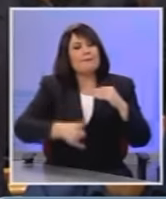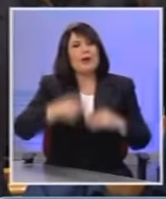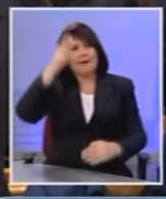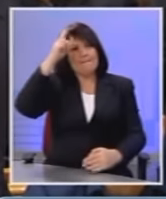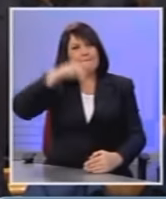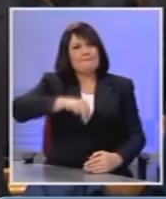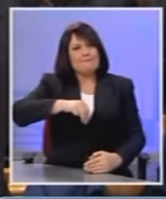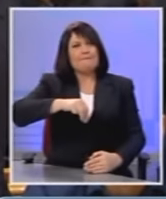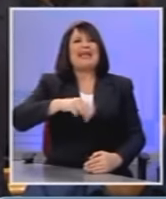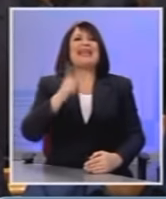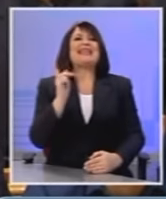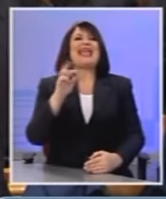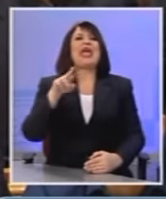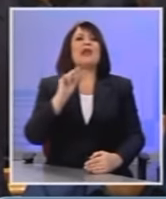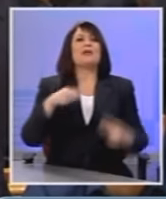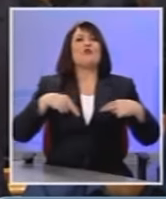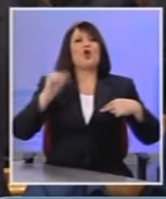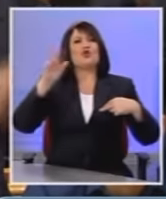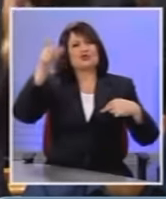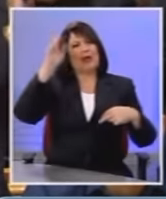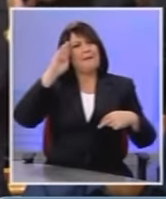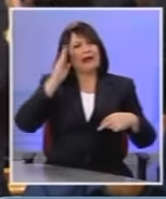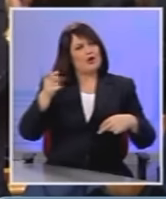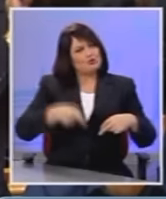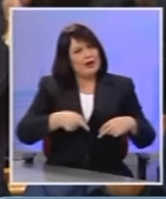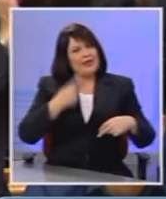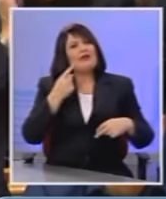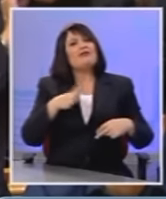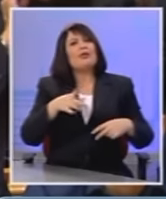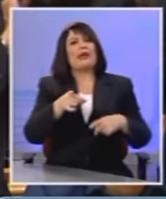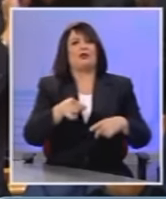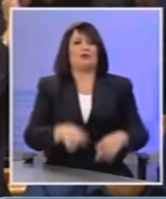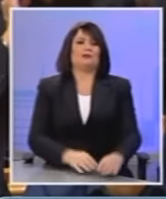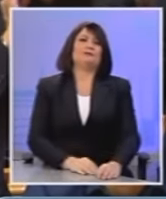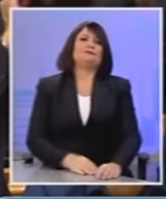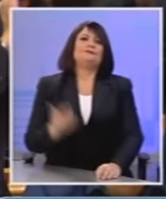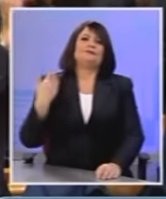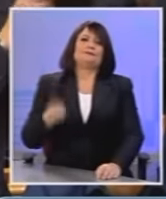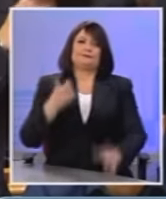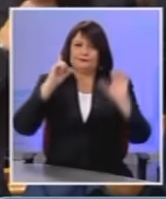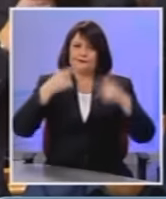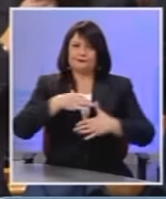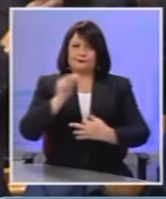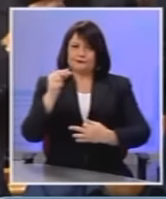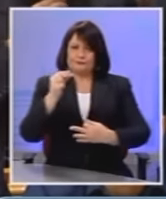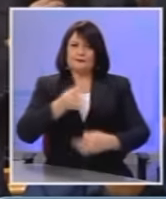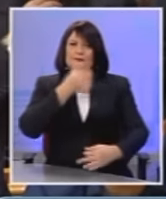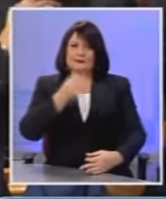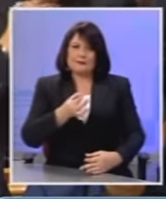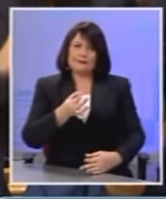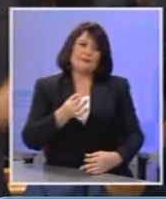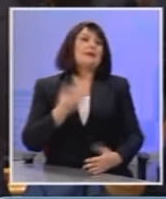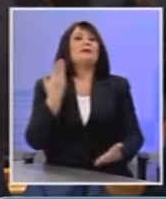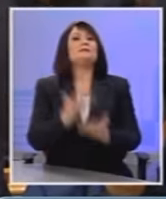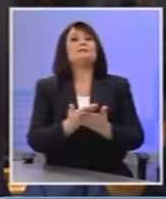Τζον Κέρι. Μίλησε προηγουμένως ο κοινοβουλευτικός εκπρόσωπος της Νέας Δημοκρατίας και απέτησε